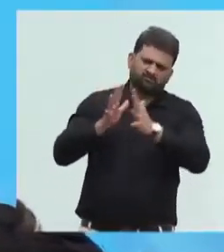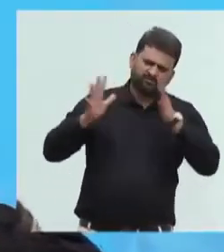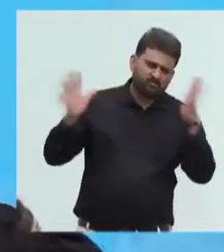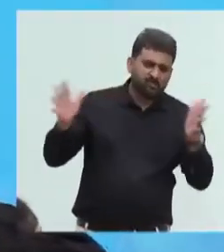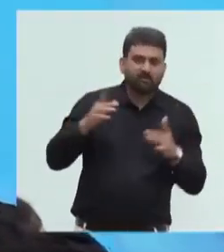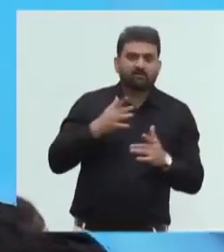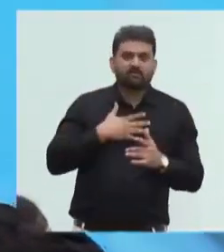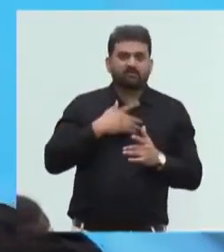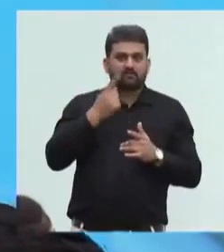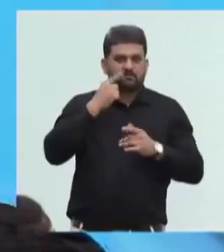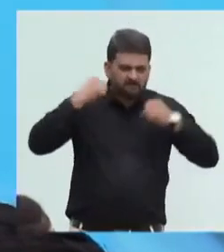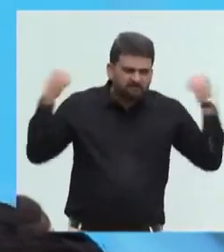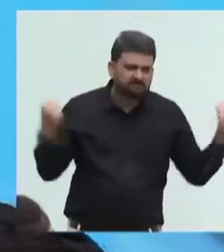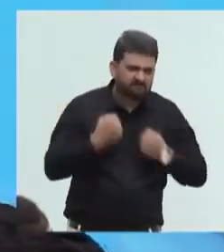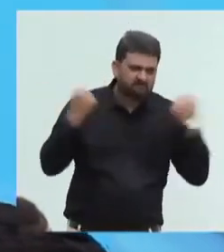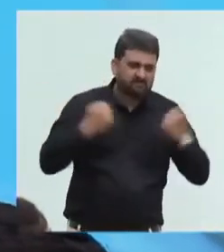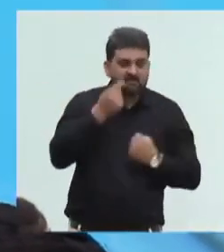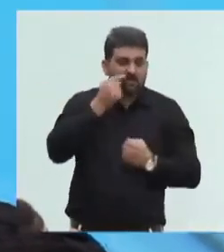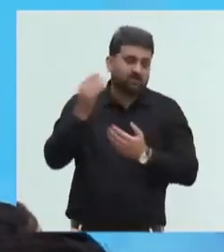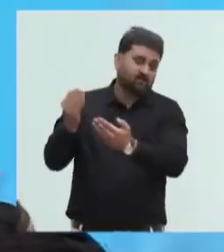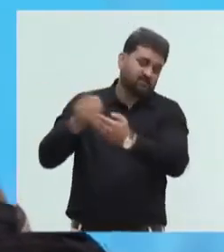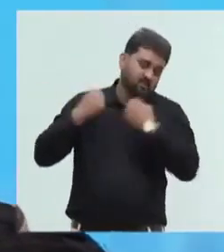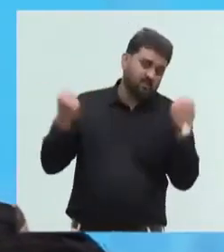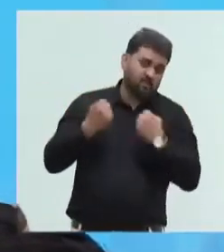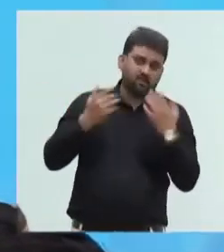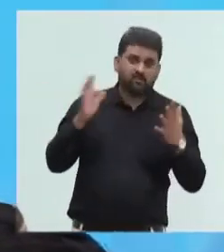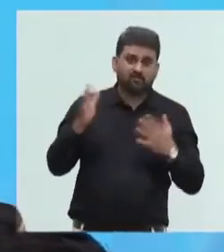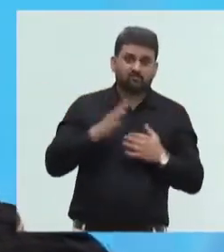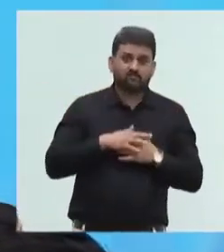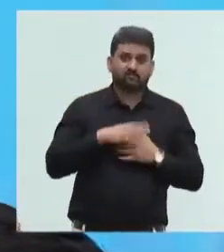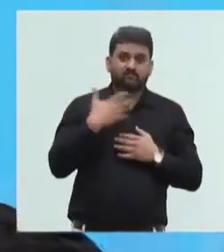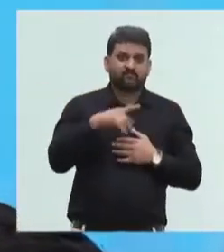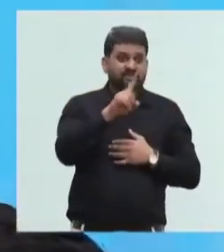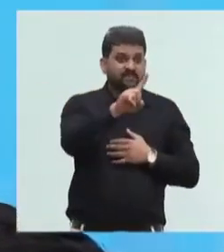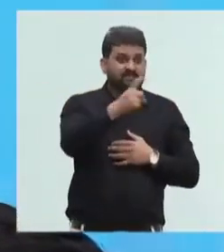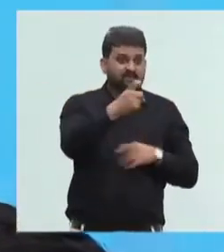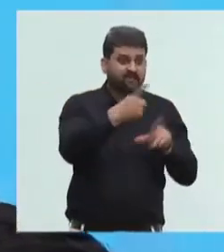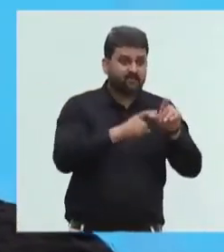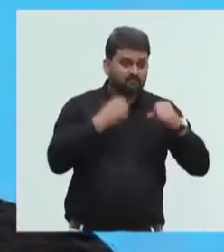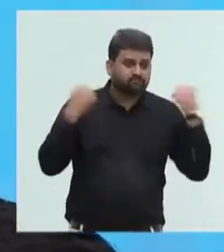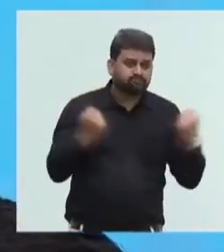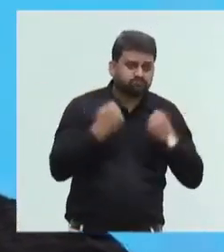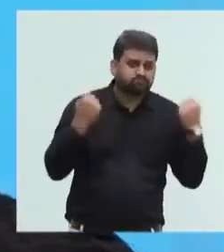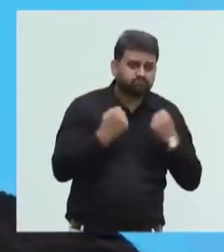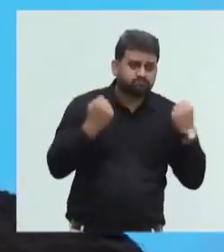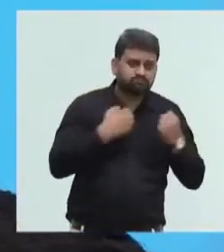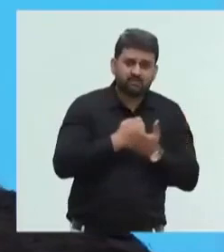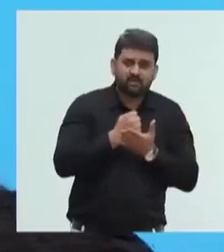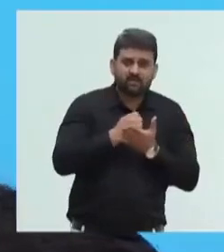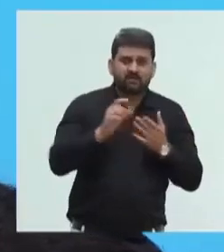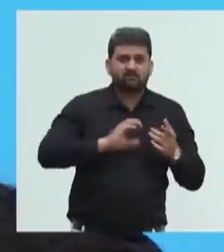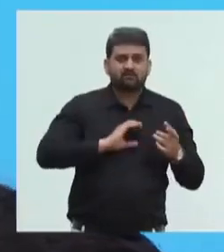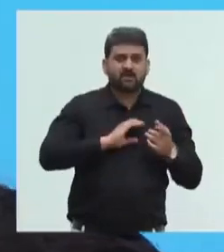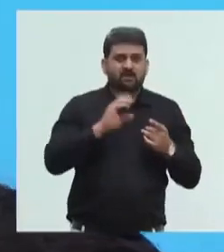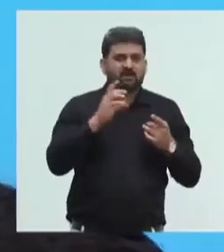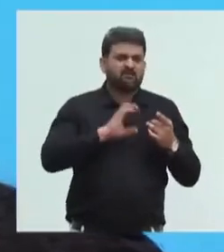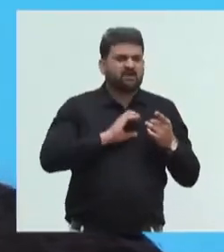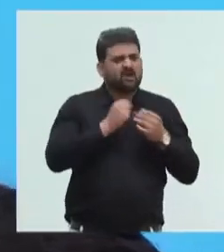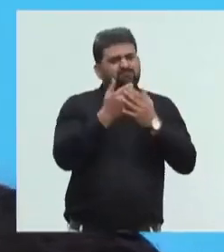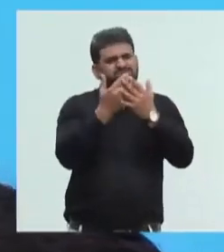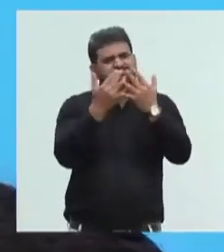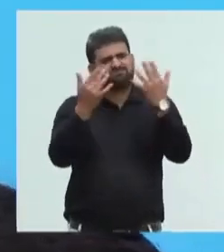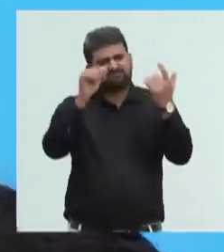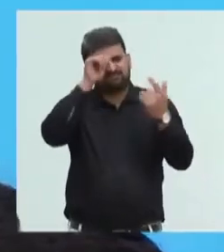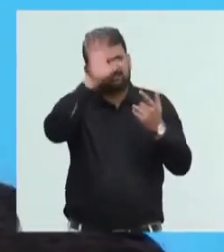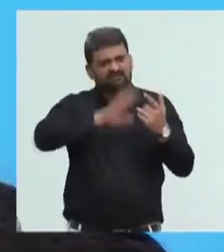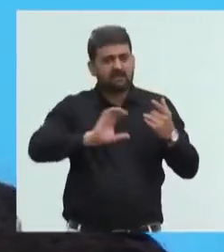मुझे बहुत मेहनत करते हैं मैं 70 इयर्स हेले मेरा मेडल बहुत मेडल लिखा